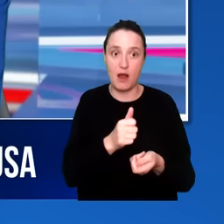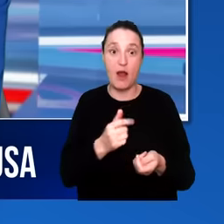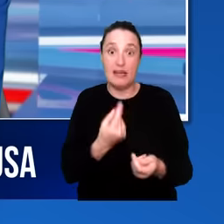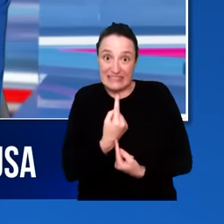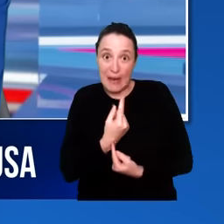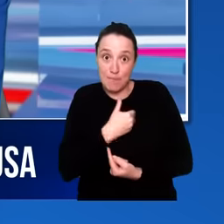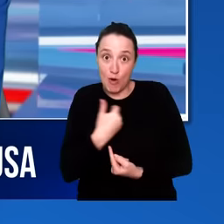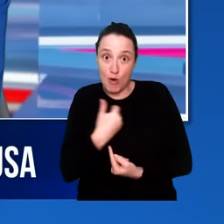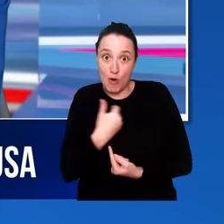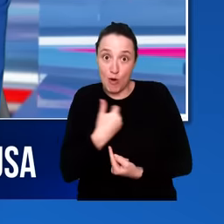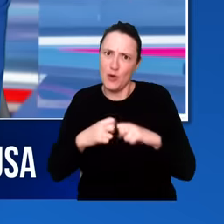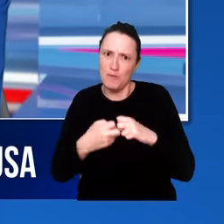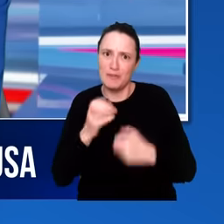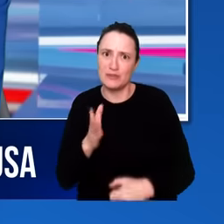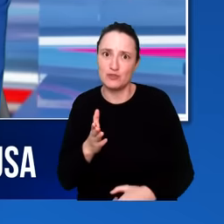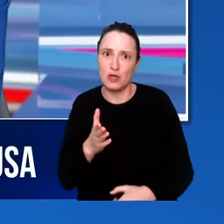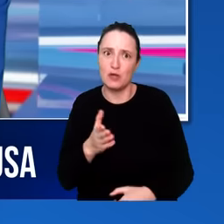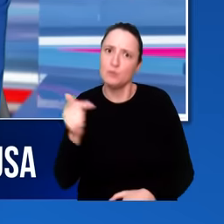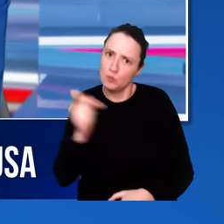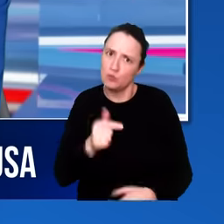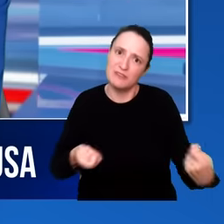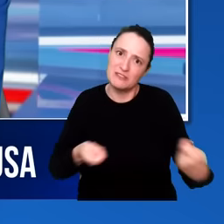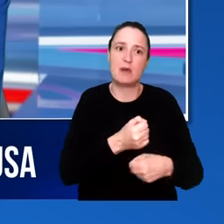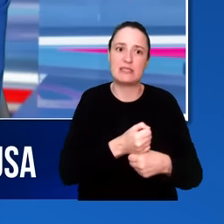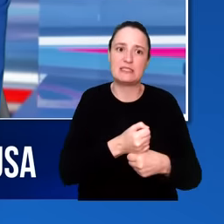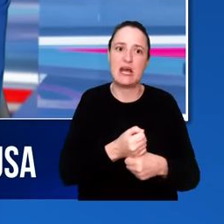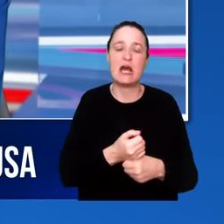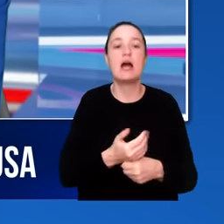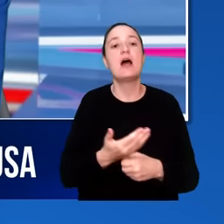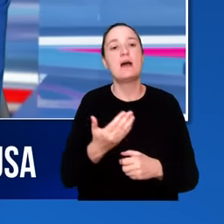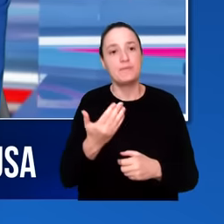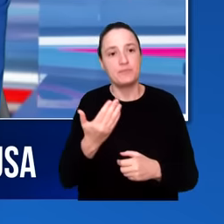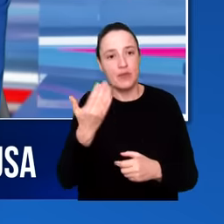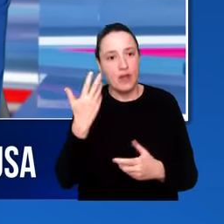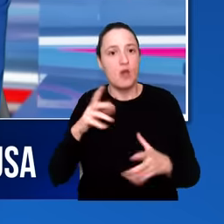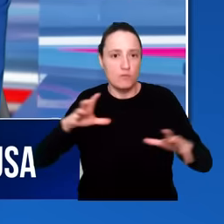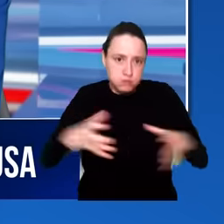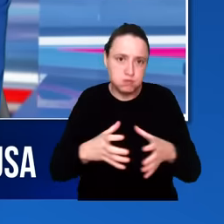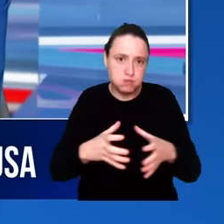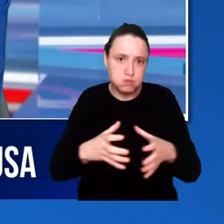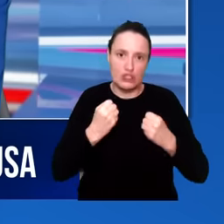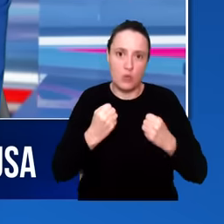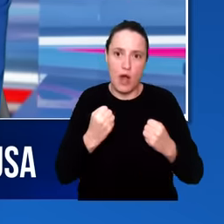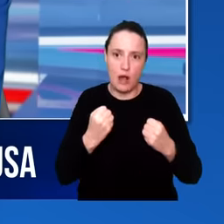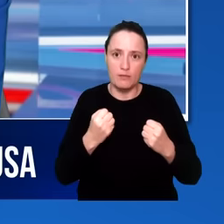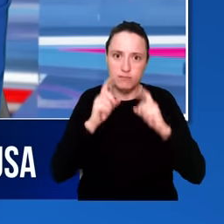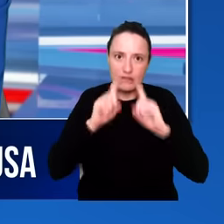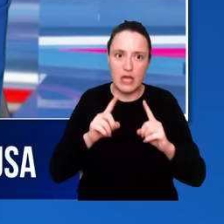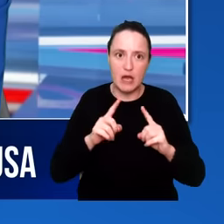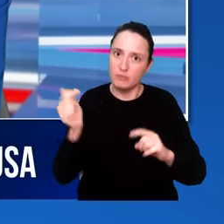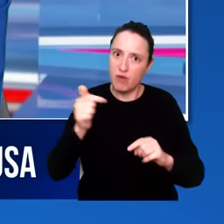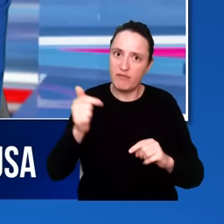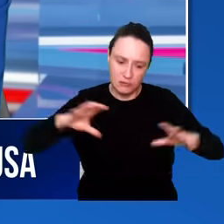problem. Dawne przysłowie, które trochę dziwnie brzmi, ale w kupie siła, więc tu byłabym zdania, że trzeba iść